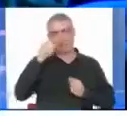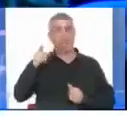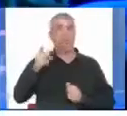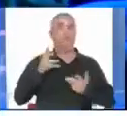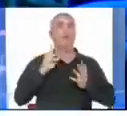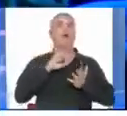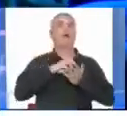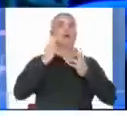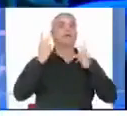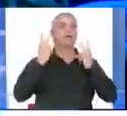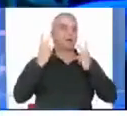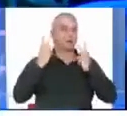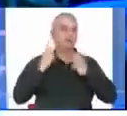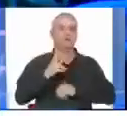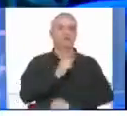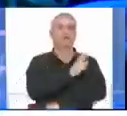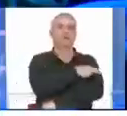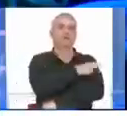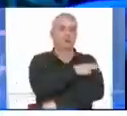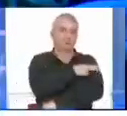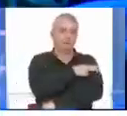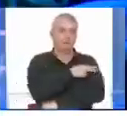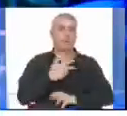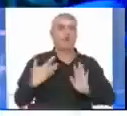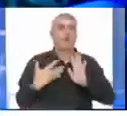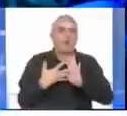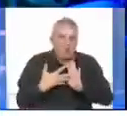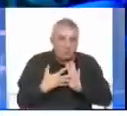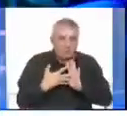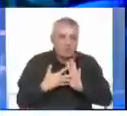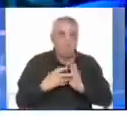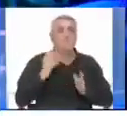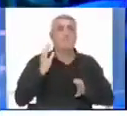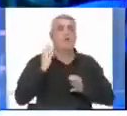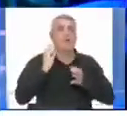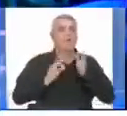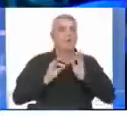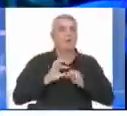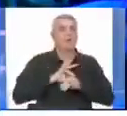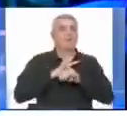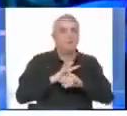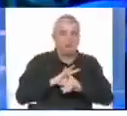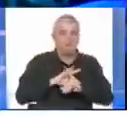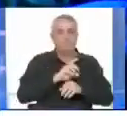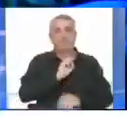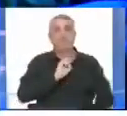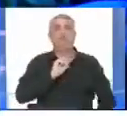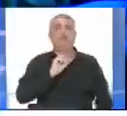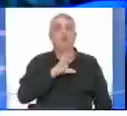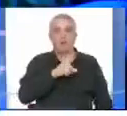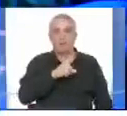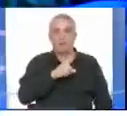חשוד העיקרי, השוטרים, החוקרים והפרקליטים המלווים שלחו